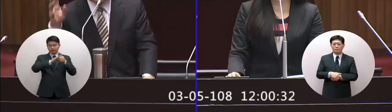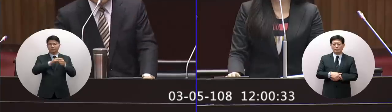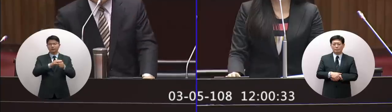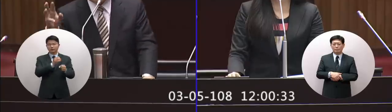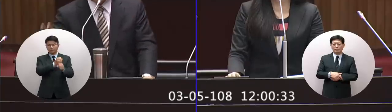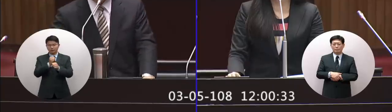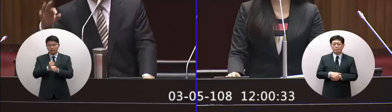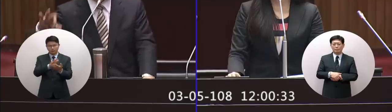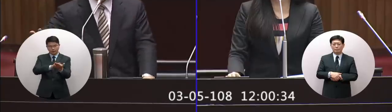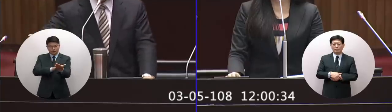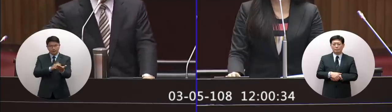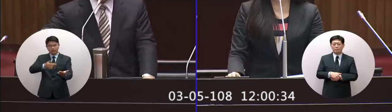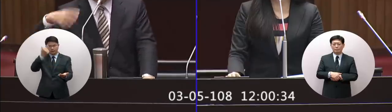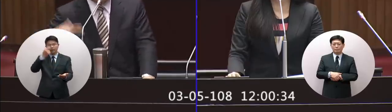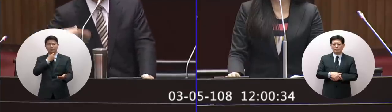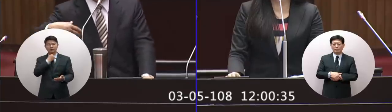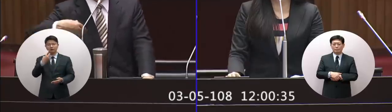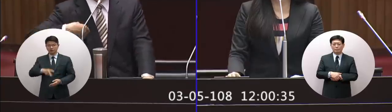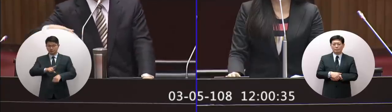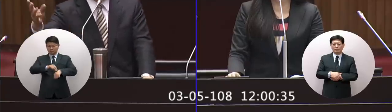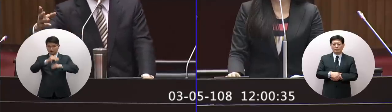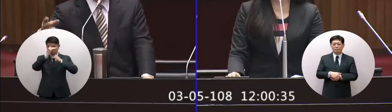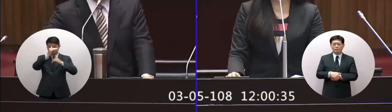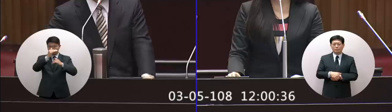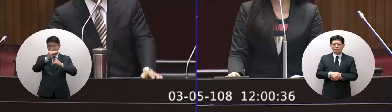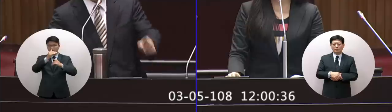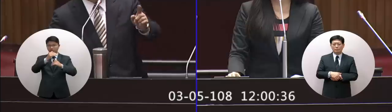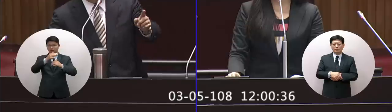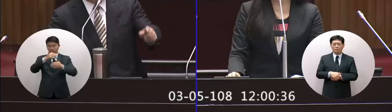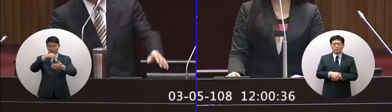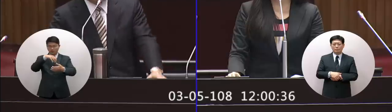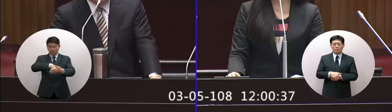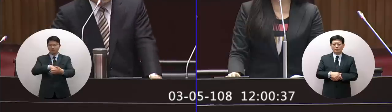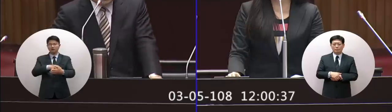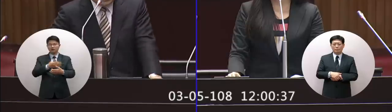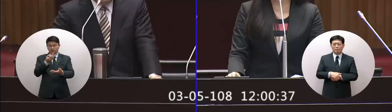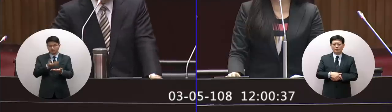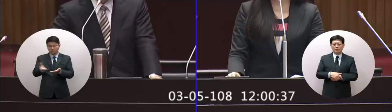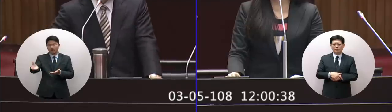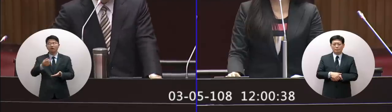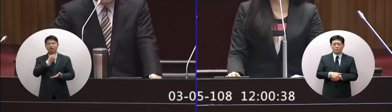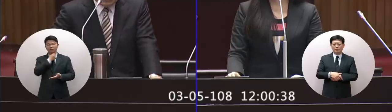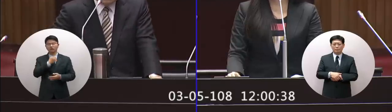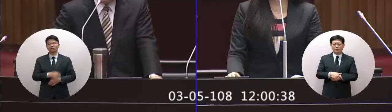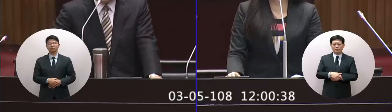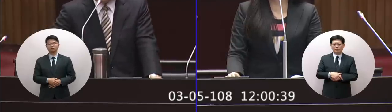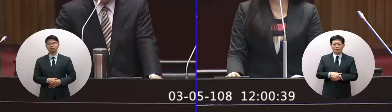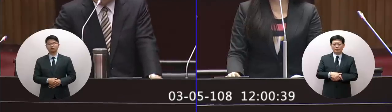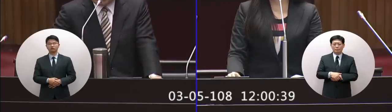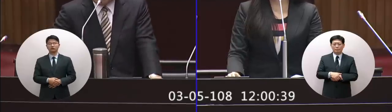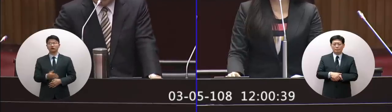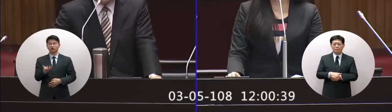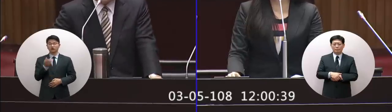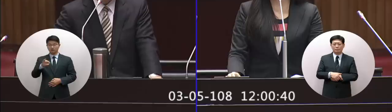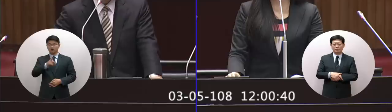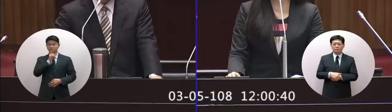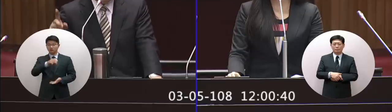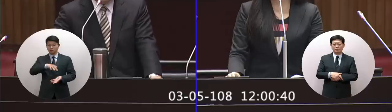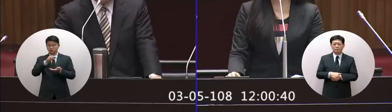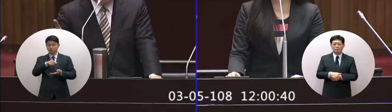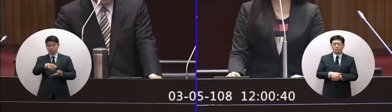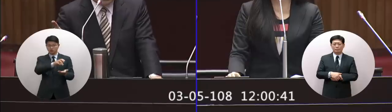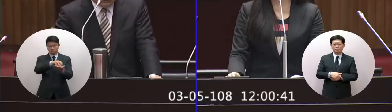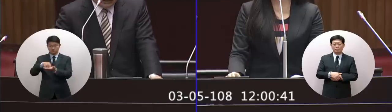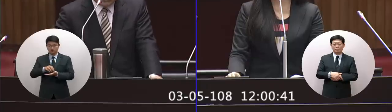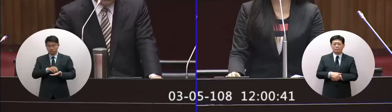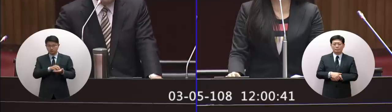三，限定期限一定要核销完成。所以现在这一些作业方式，